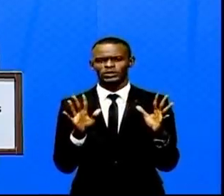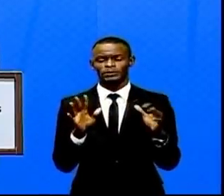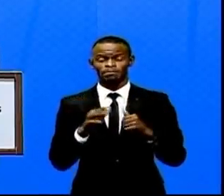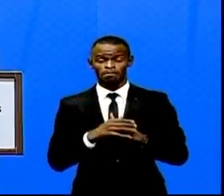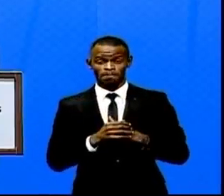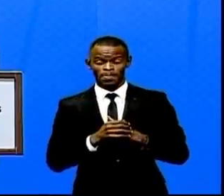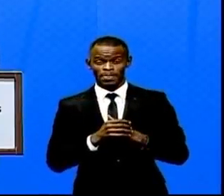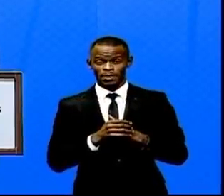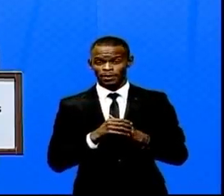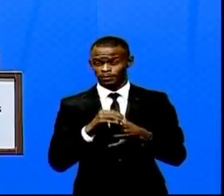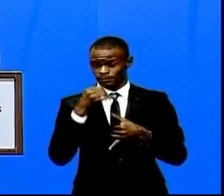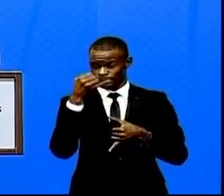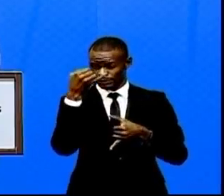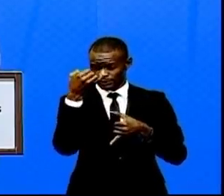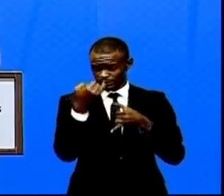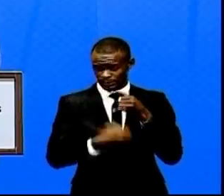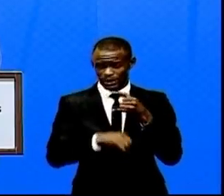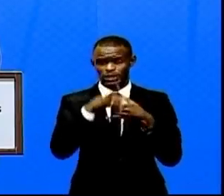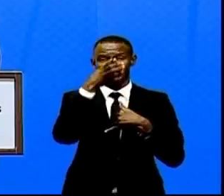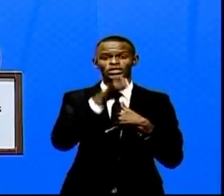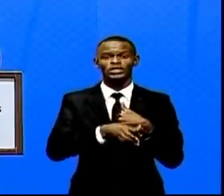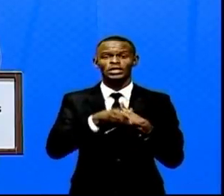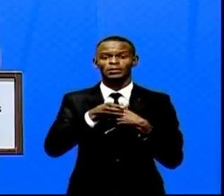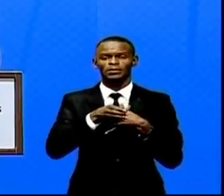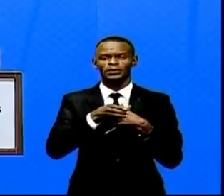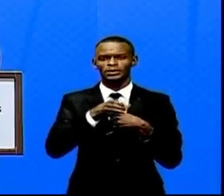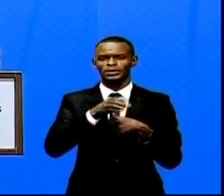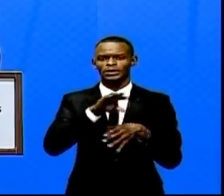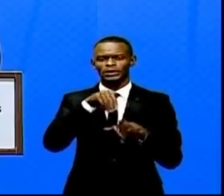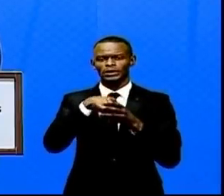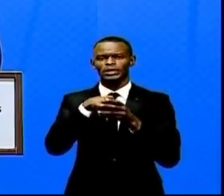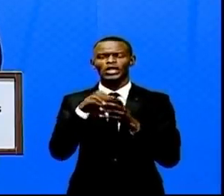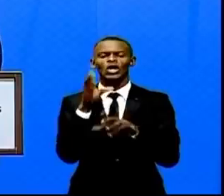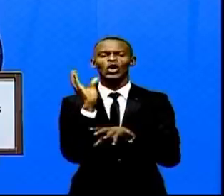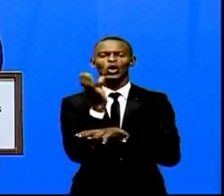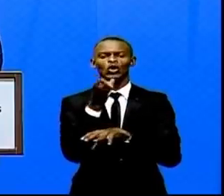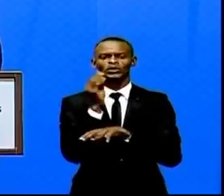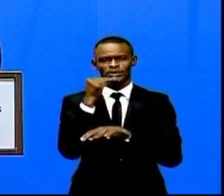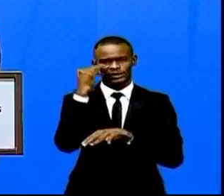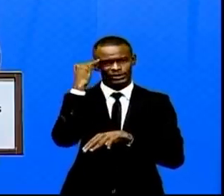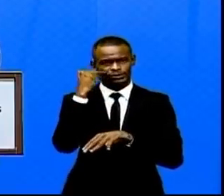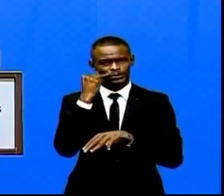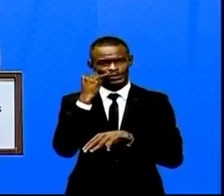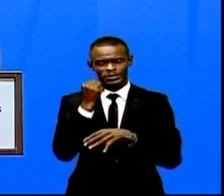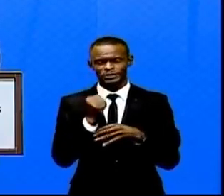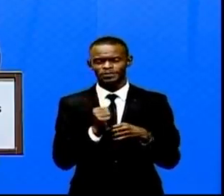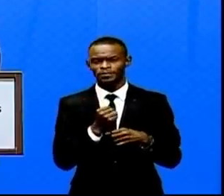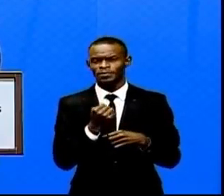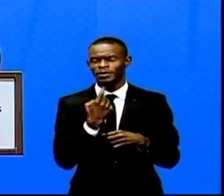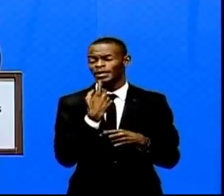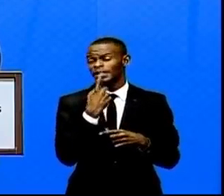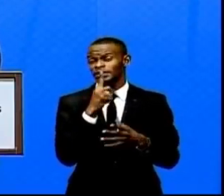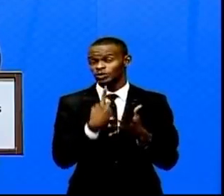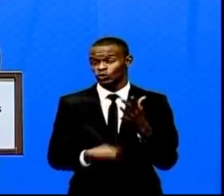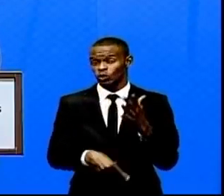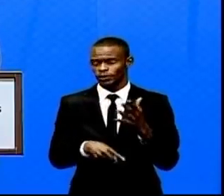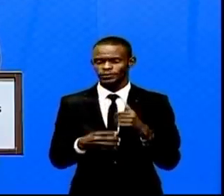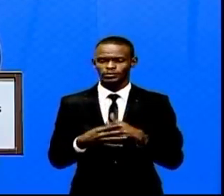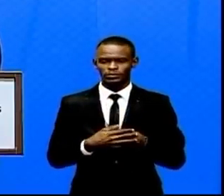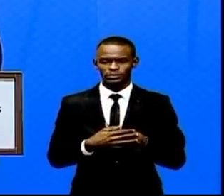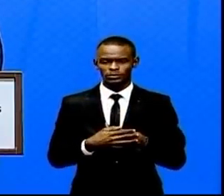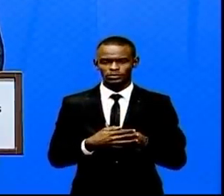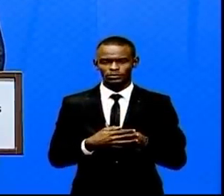Dernier chapitre du Conseil de ministres de ce jour, relatif à l'examen et à l'adoption de projets de